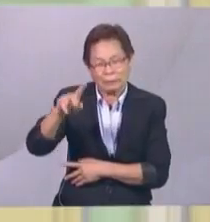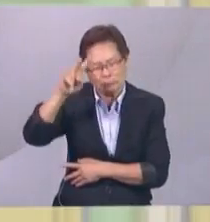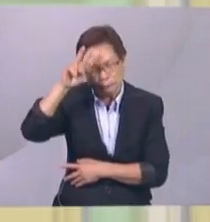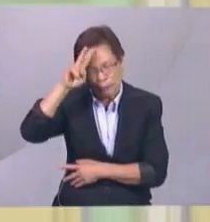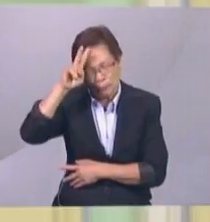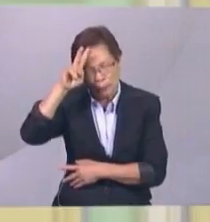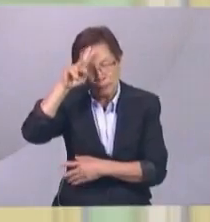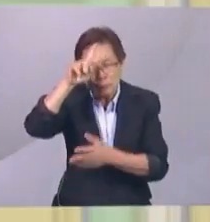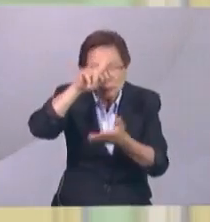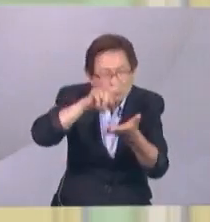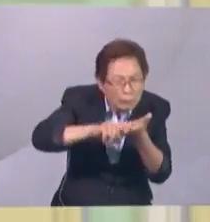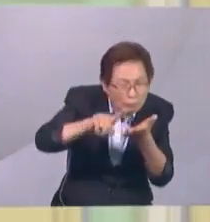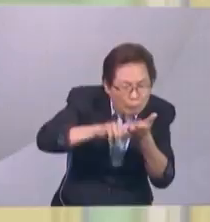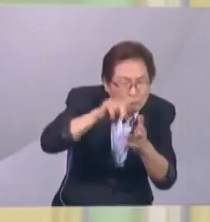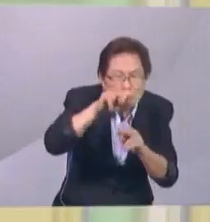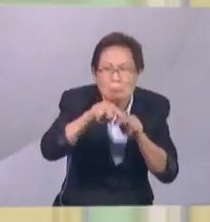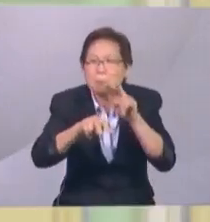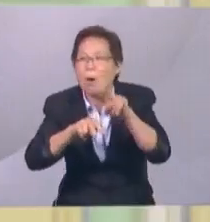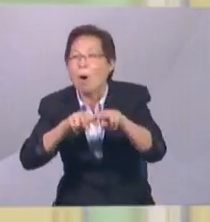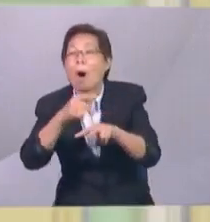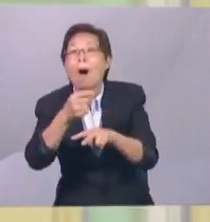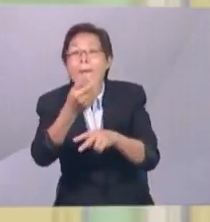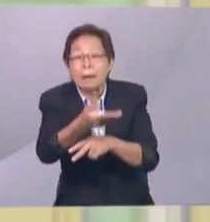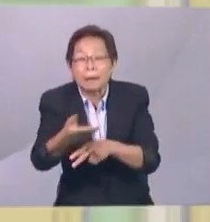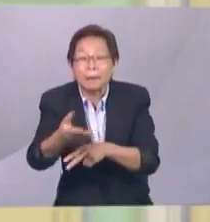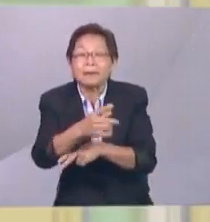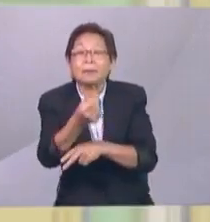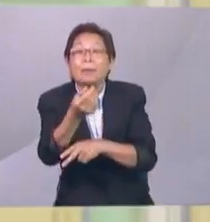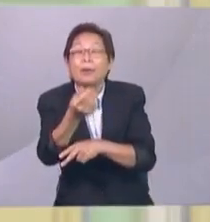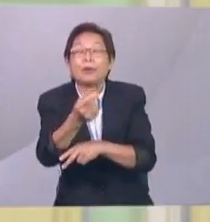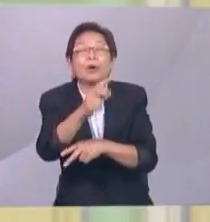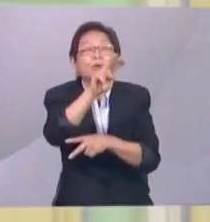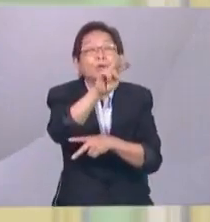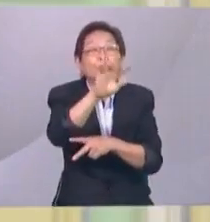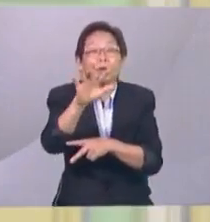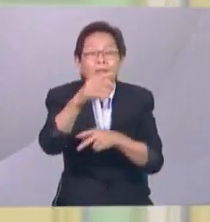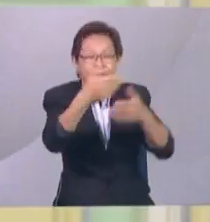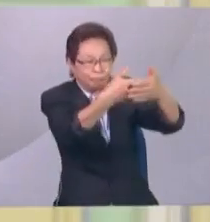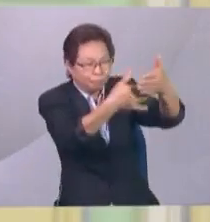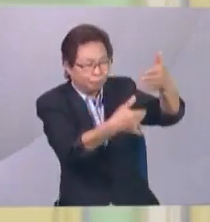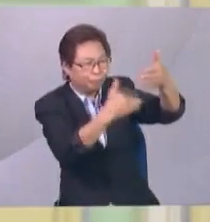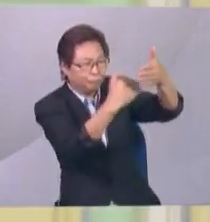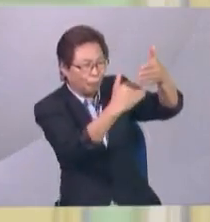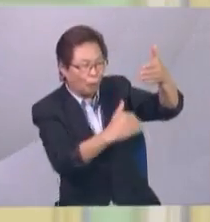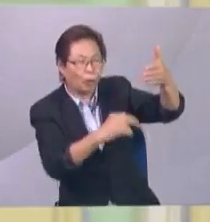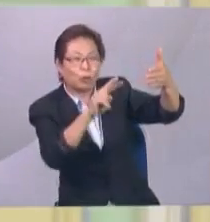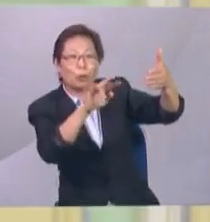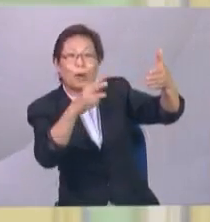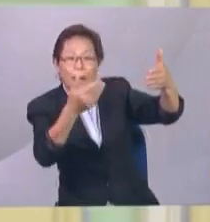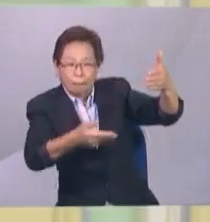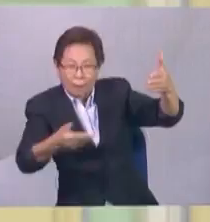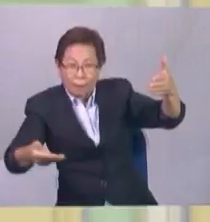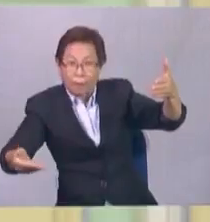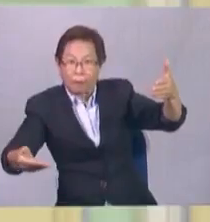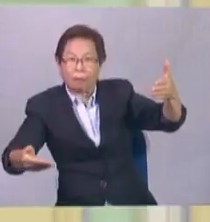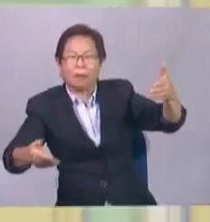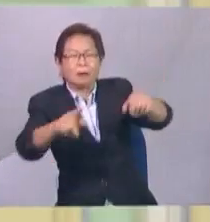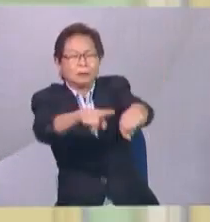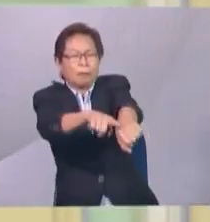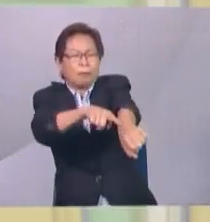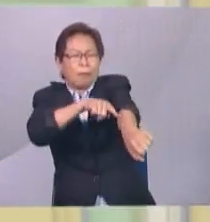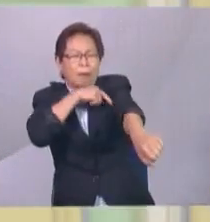memantau bekalan dan harga 25 barang keperluan harian sepanjang